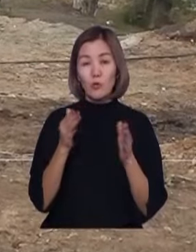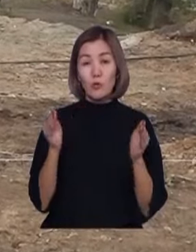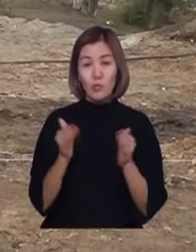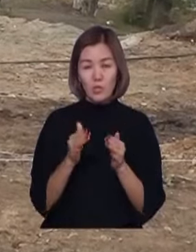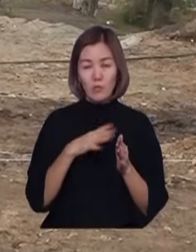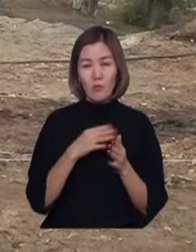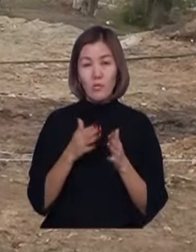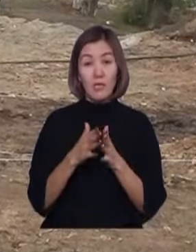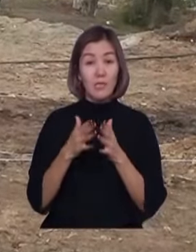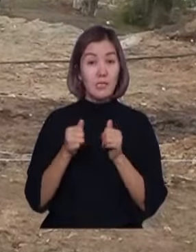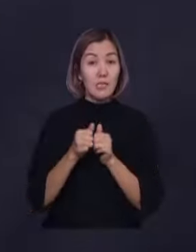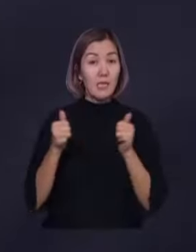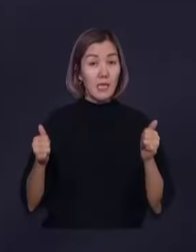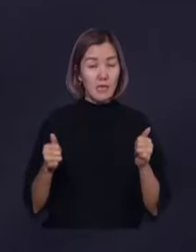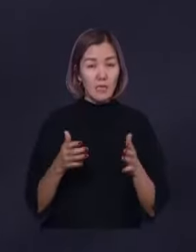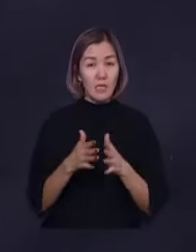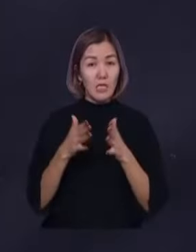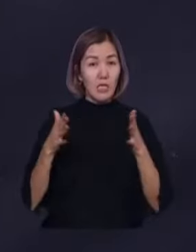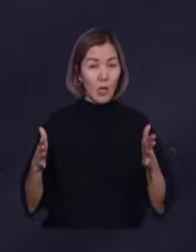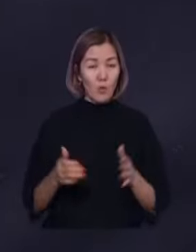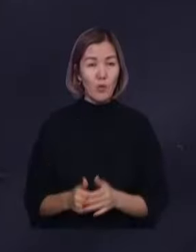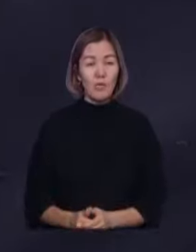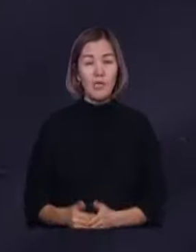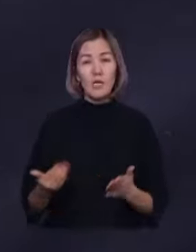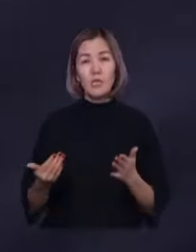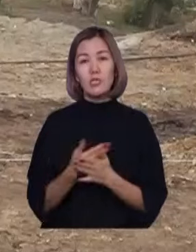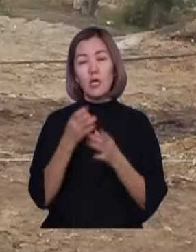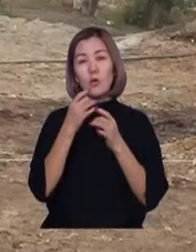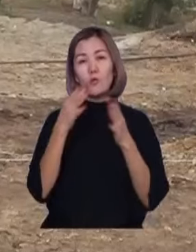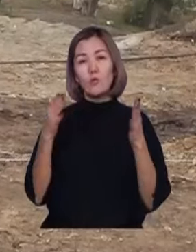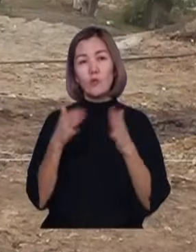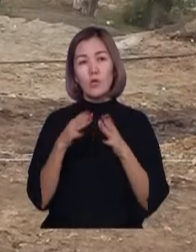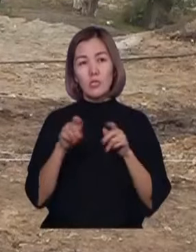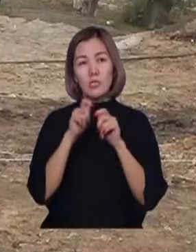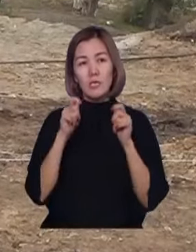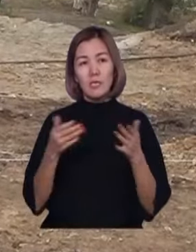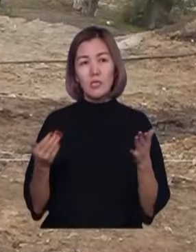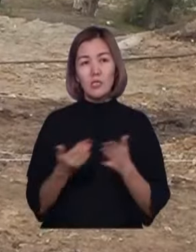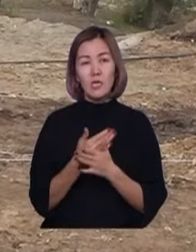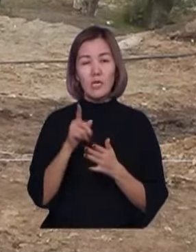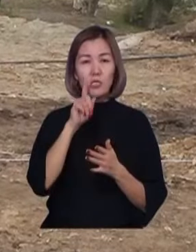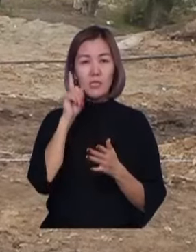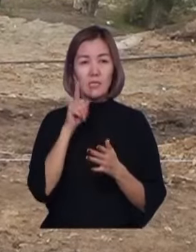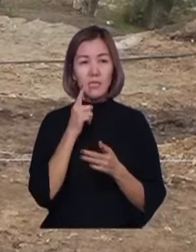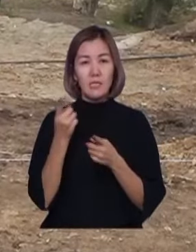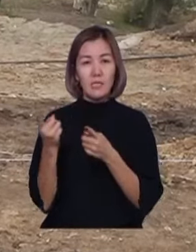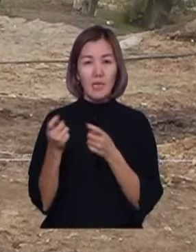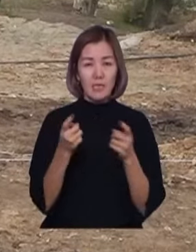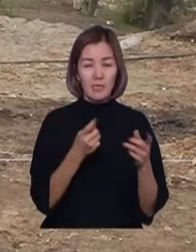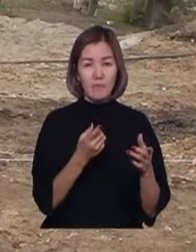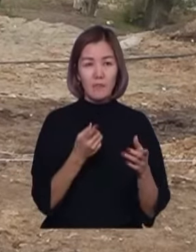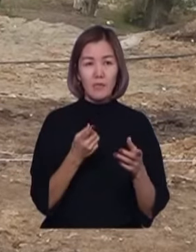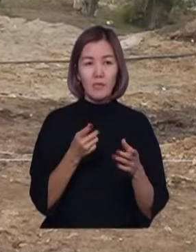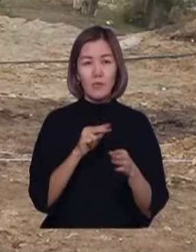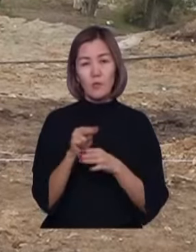Биз ойлогандай жаксы жагдайда. Жаңа мәдениет үйү ашылганын жаңа жас таланттарды таанытып